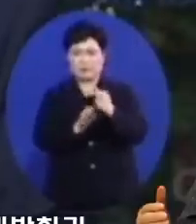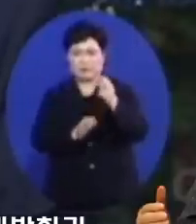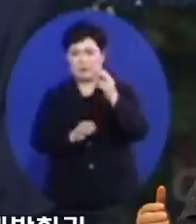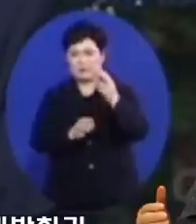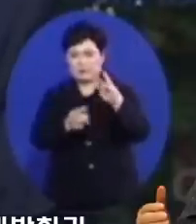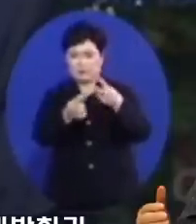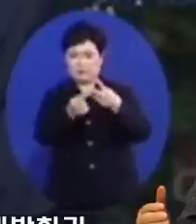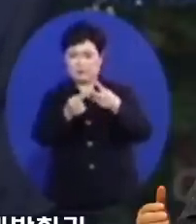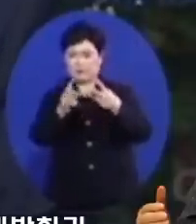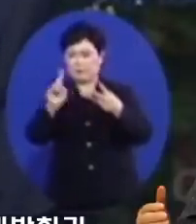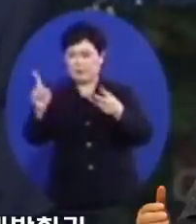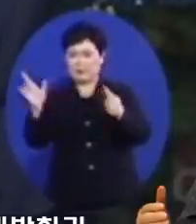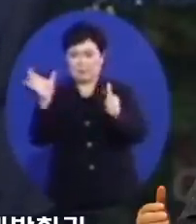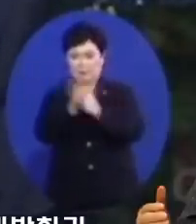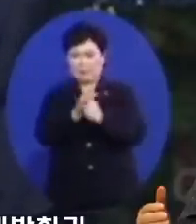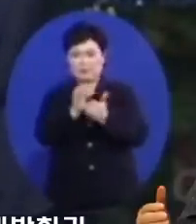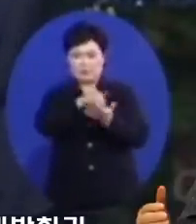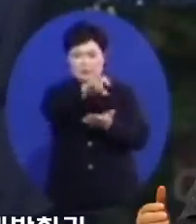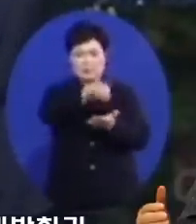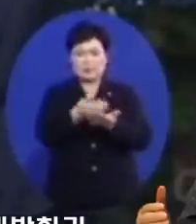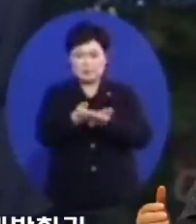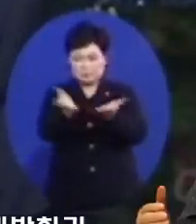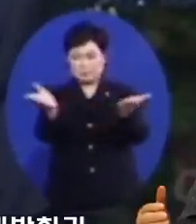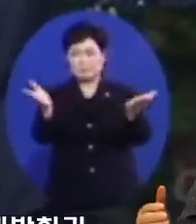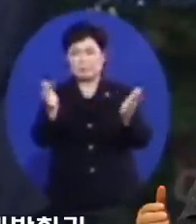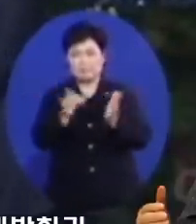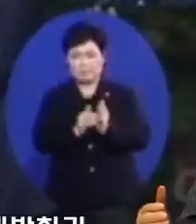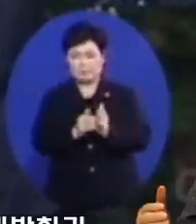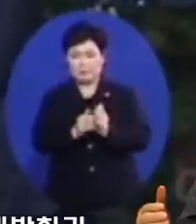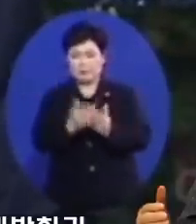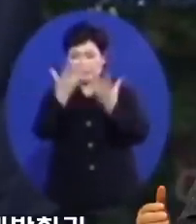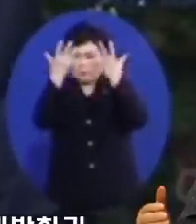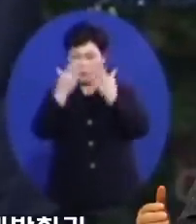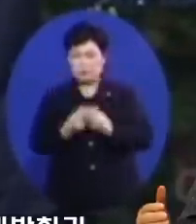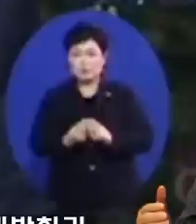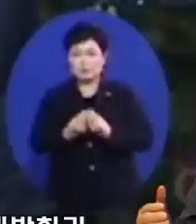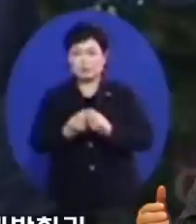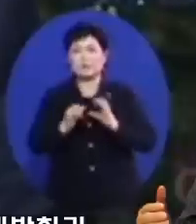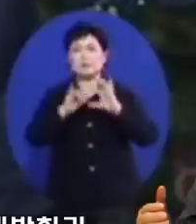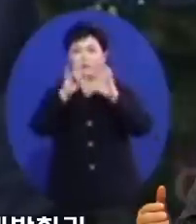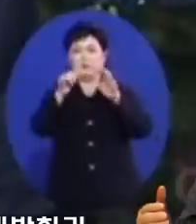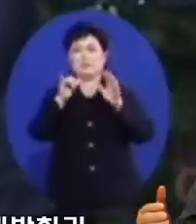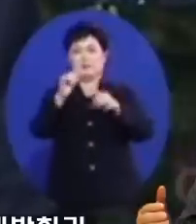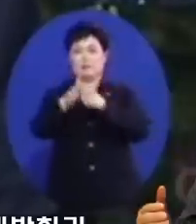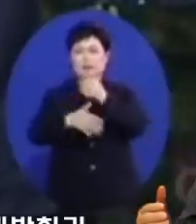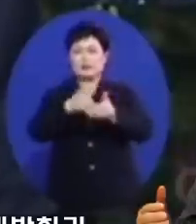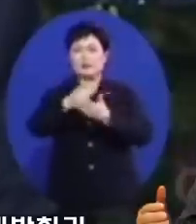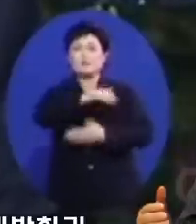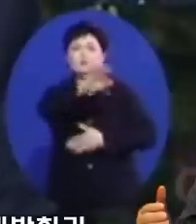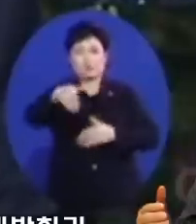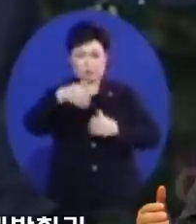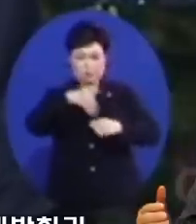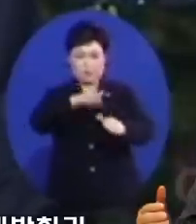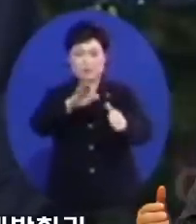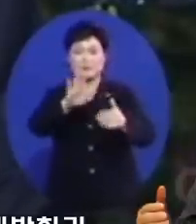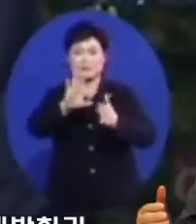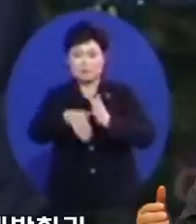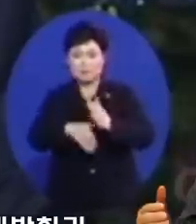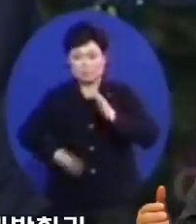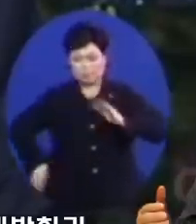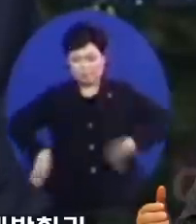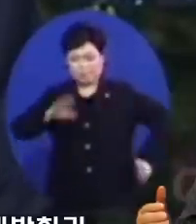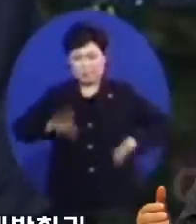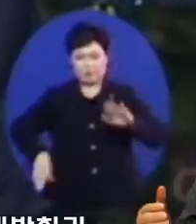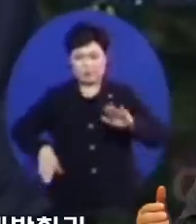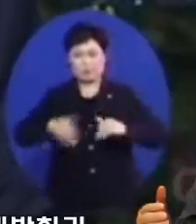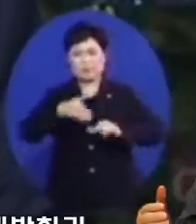한 달란트씩 나누어 주고 가시다는 것입니다. 이 비유는 이 세상에 하나님이 우리를 보내실 때 빈손 들고 보내신